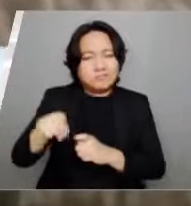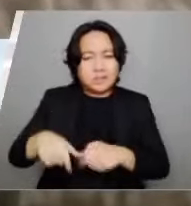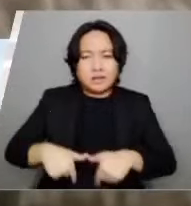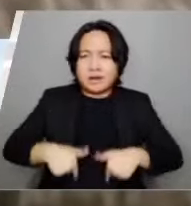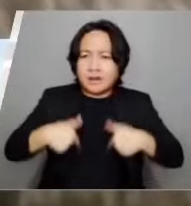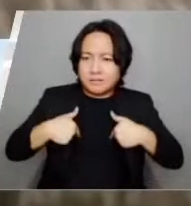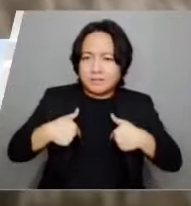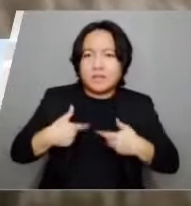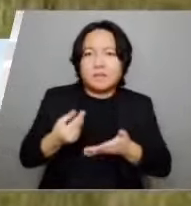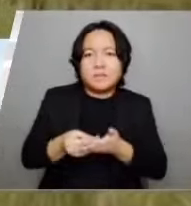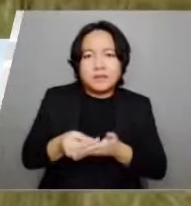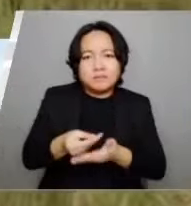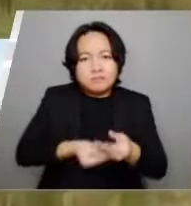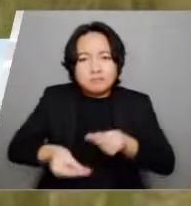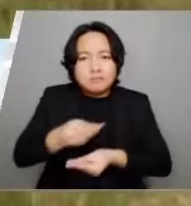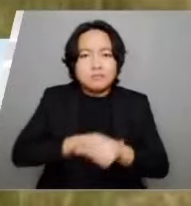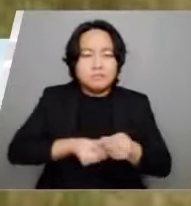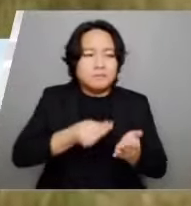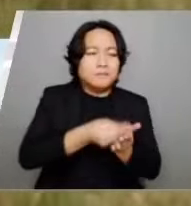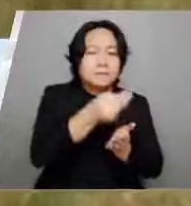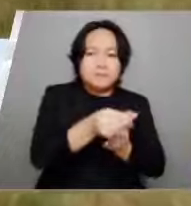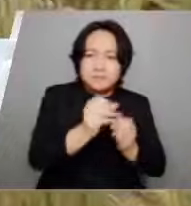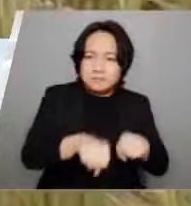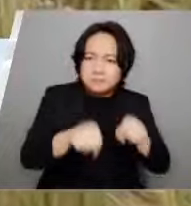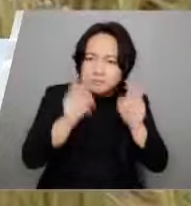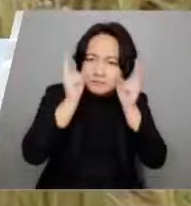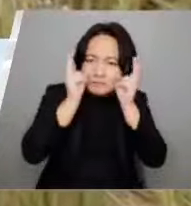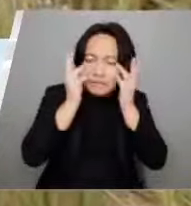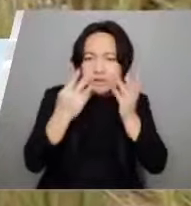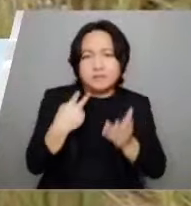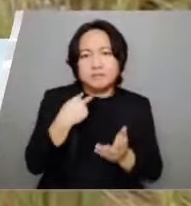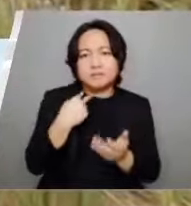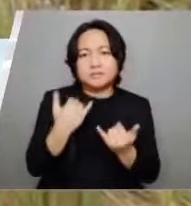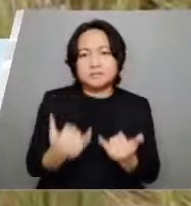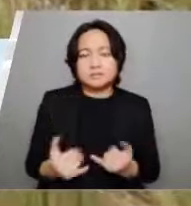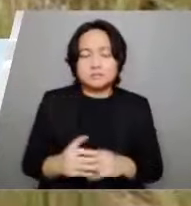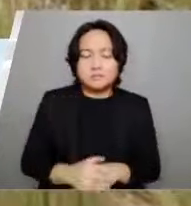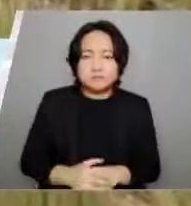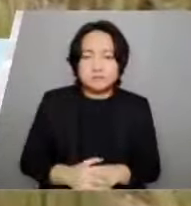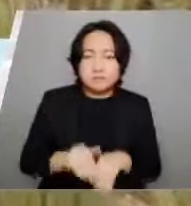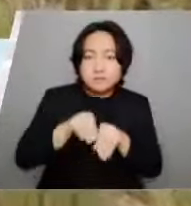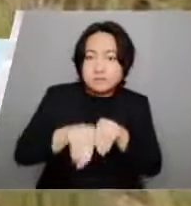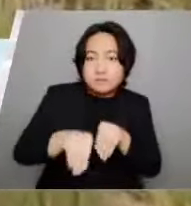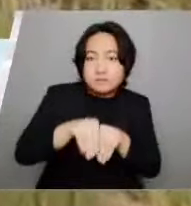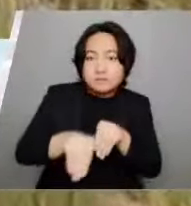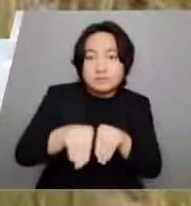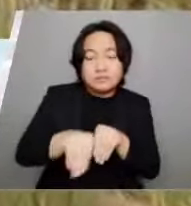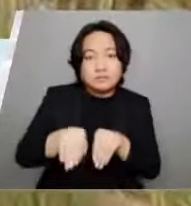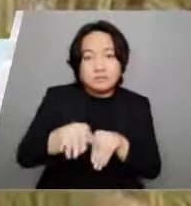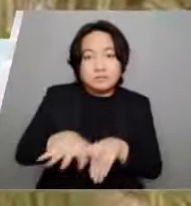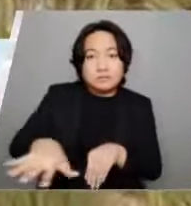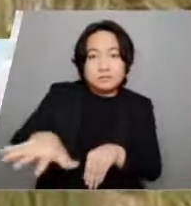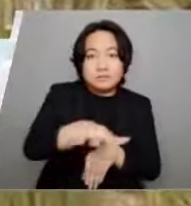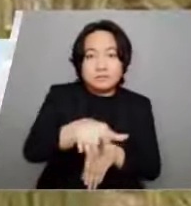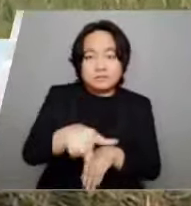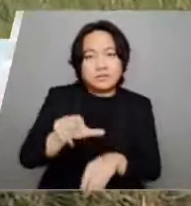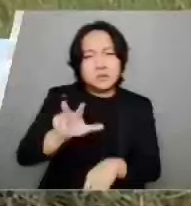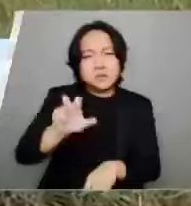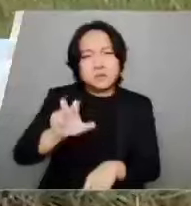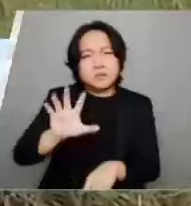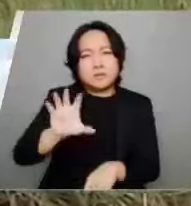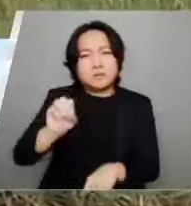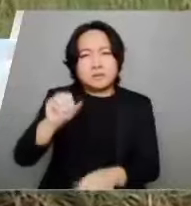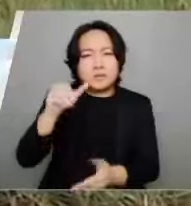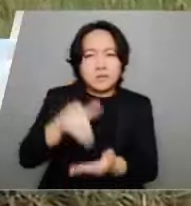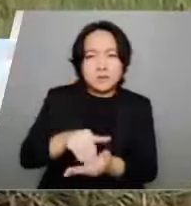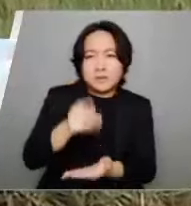Mambili ng ulam, ganun, sir. Hindi rin nakaligtas ang mga palayan sa lugar kung saan naabot sa mahigit 350,000 pesos